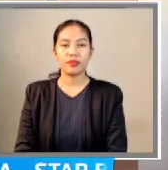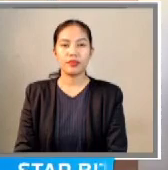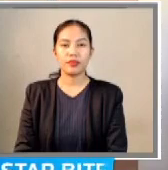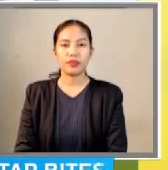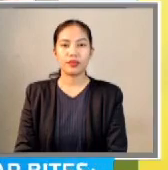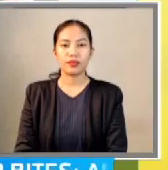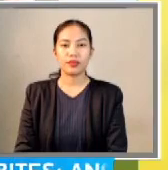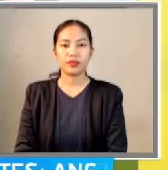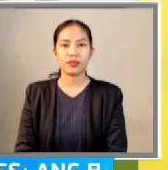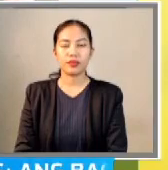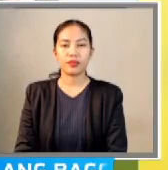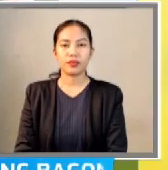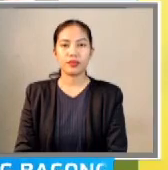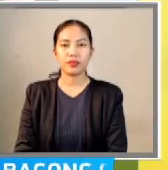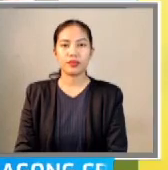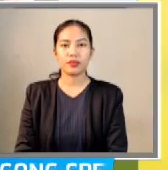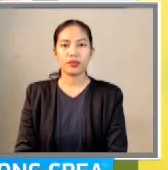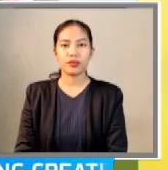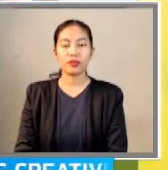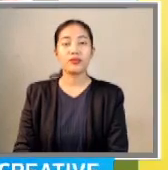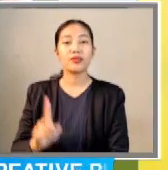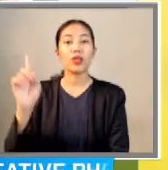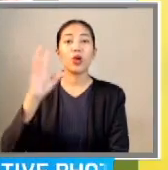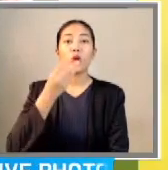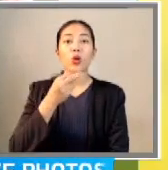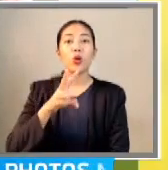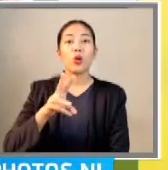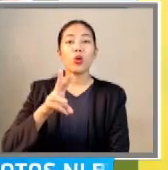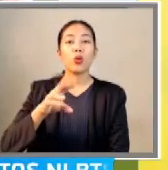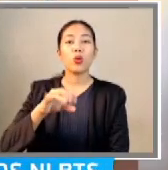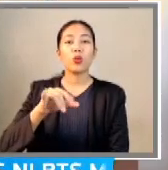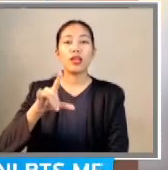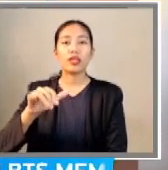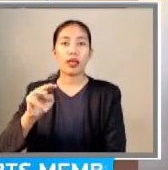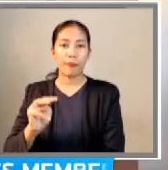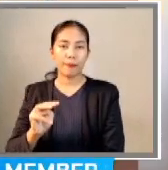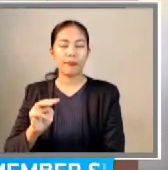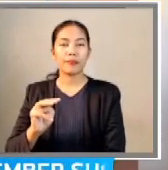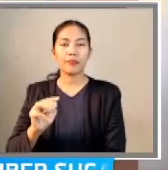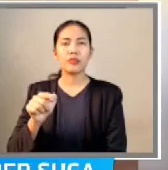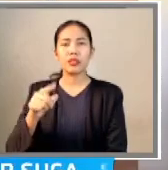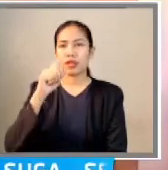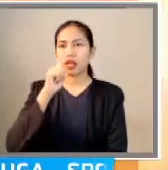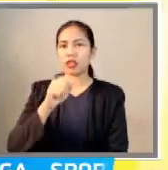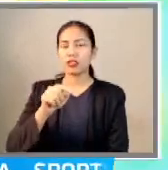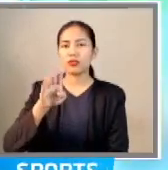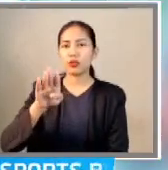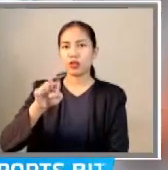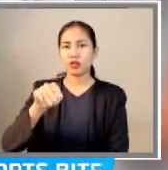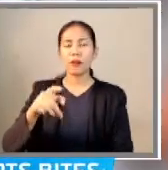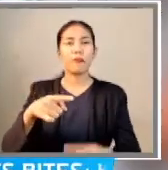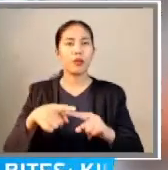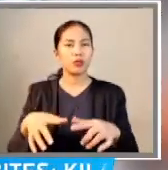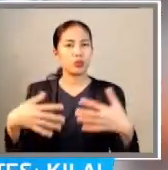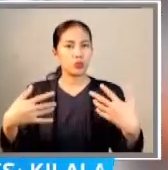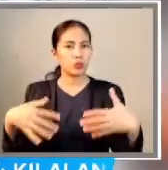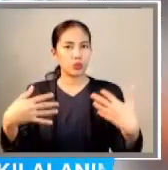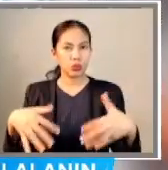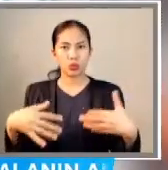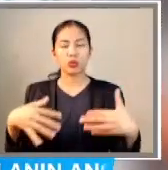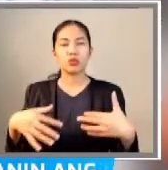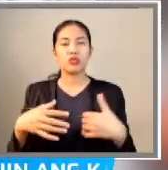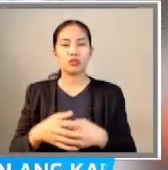Siya si William John Riley Go, 14 anyos lang, pero astig na sa larangan ng karting. Ang Cebuano